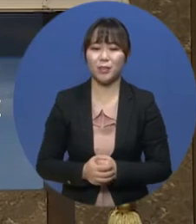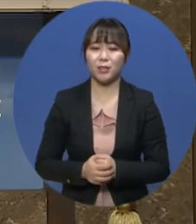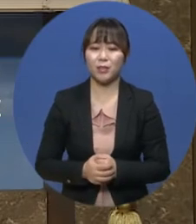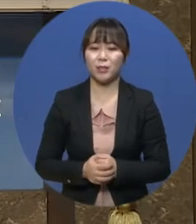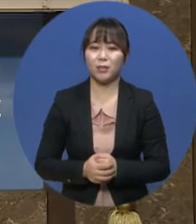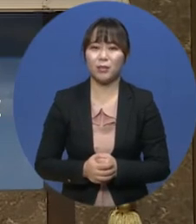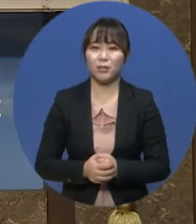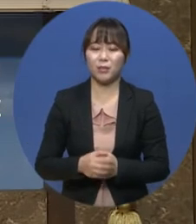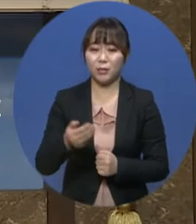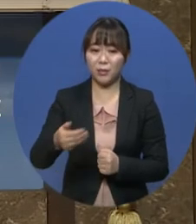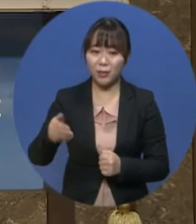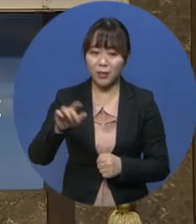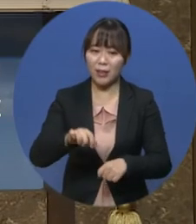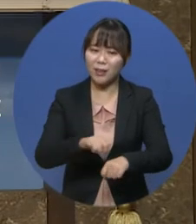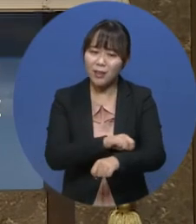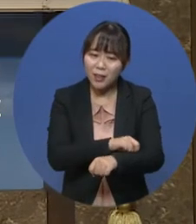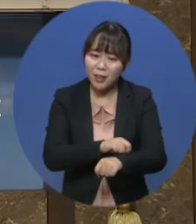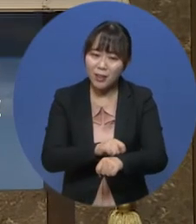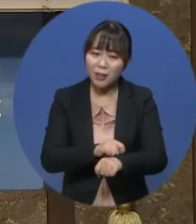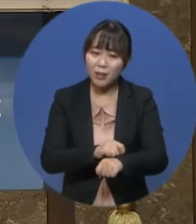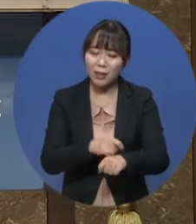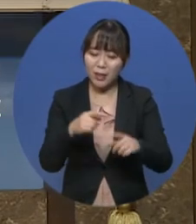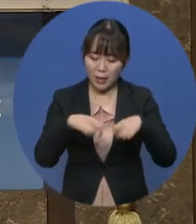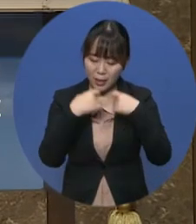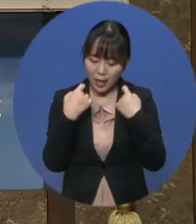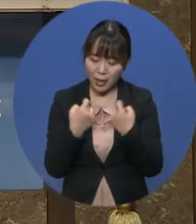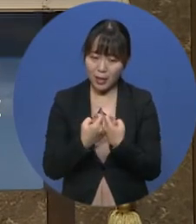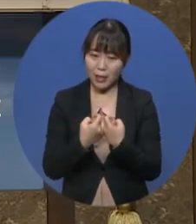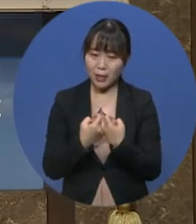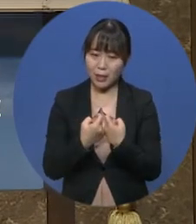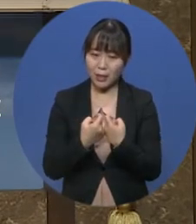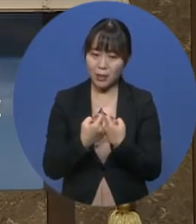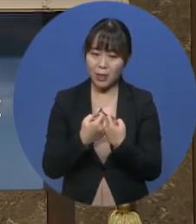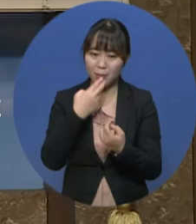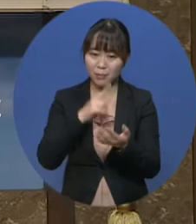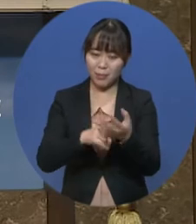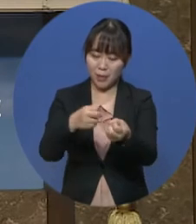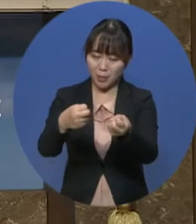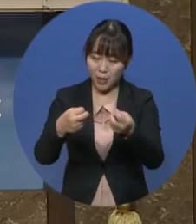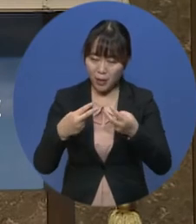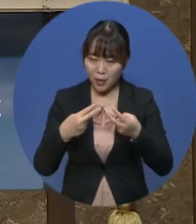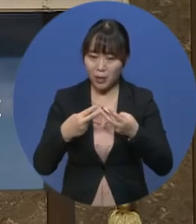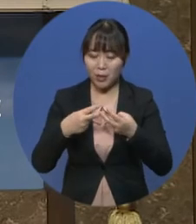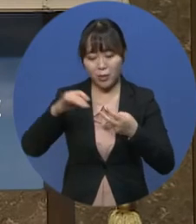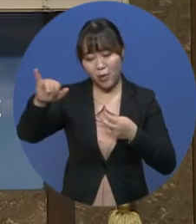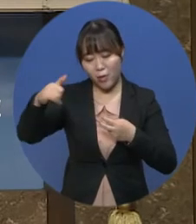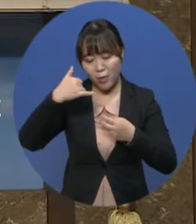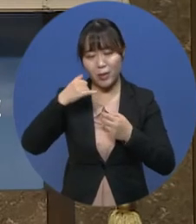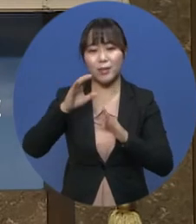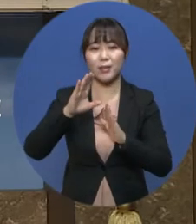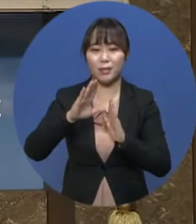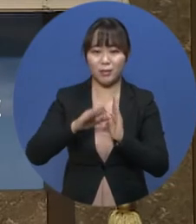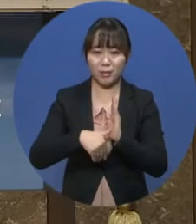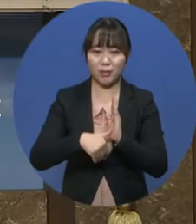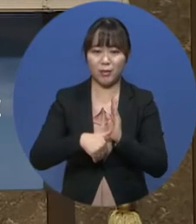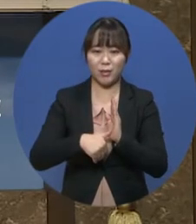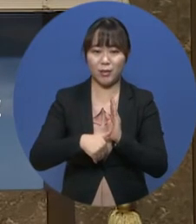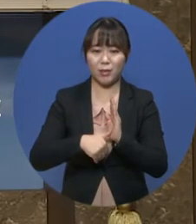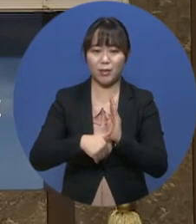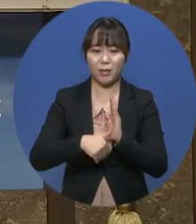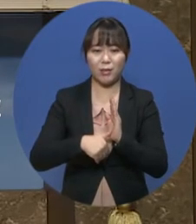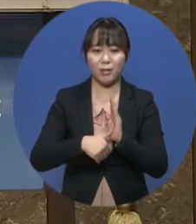4 아 그런데 특히 이제 그렇게 개인적으로 엽서가 본다거나 아 연락이 왔을 때 아주